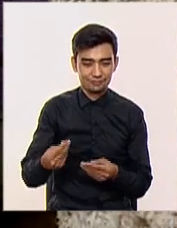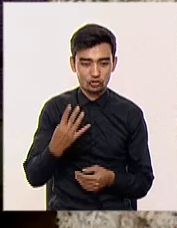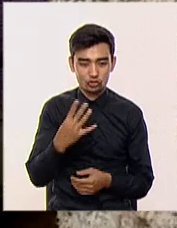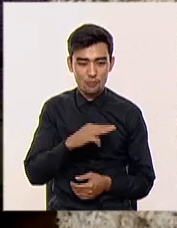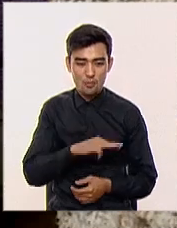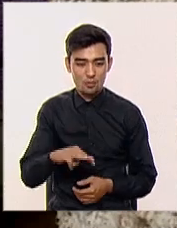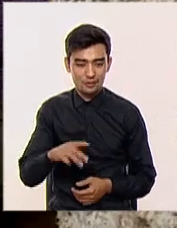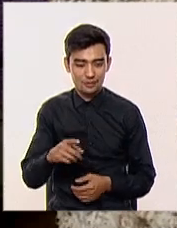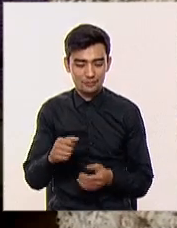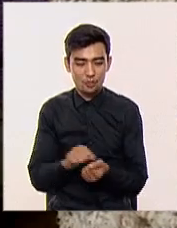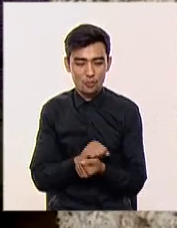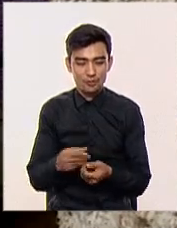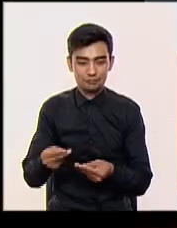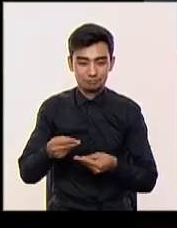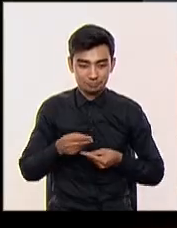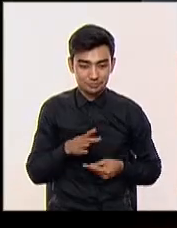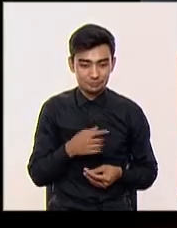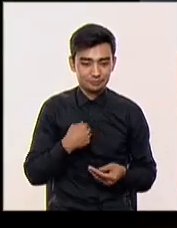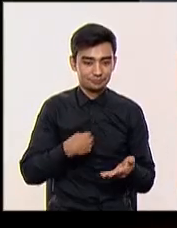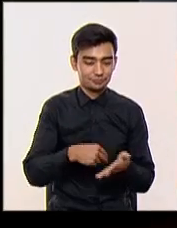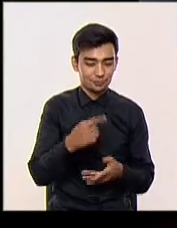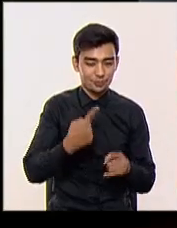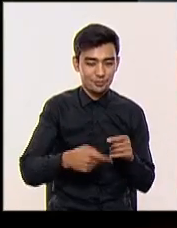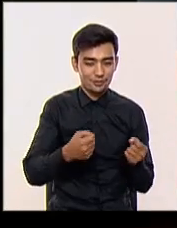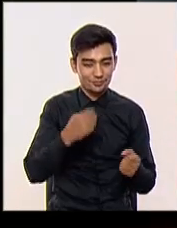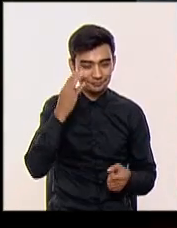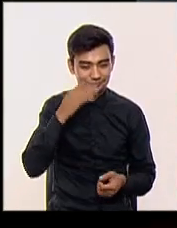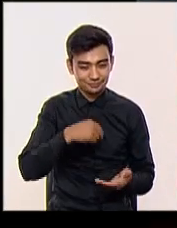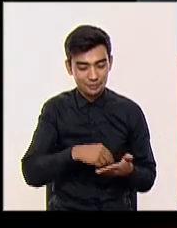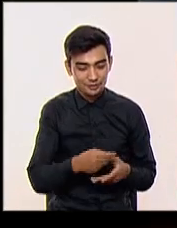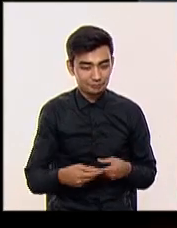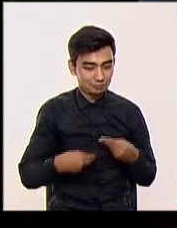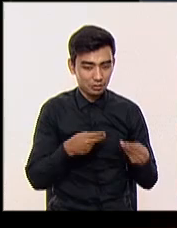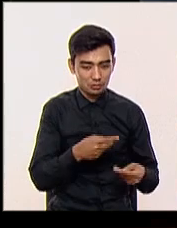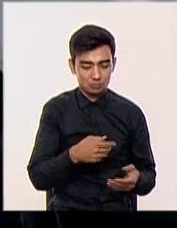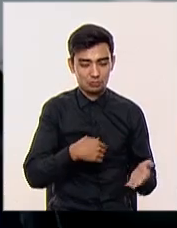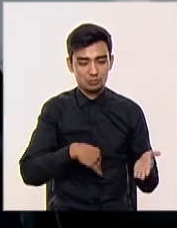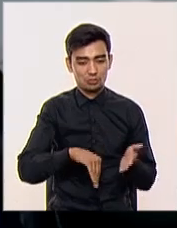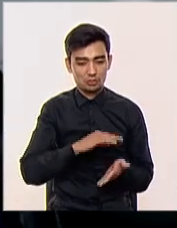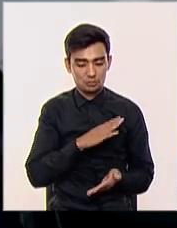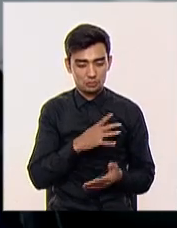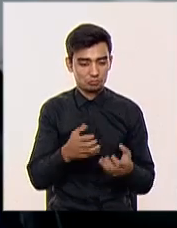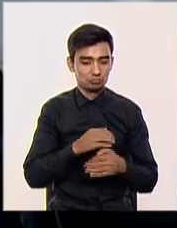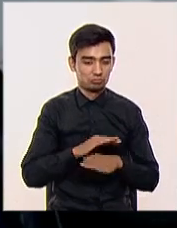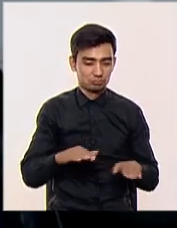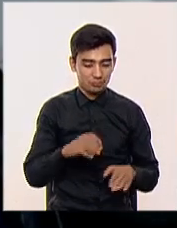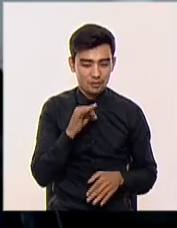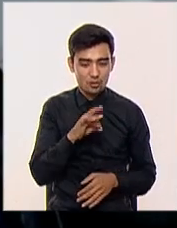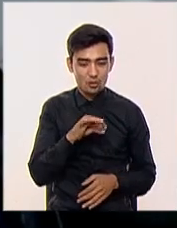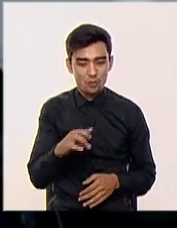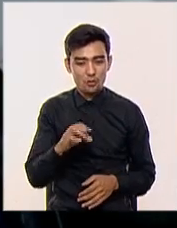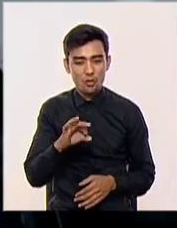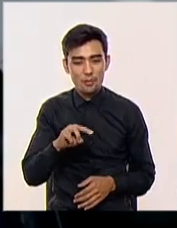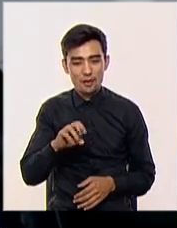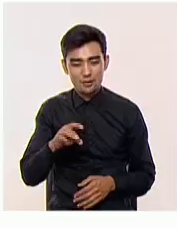миллиона тенге. Говорит, на эти средства хотел приобрести себе машину, но воспользоваться не смог. В автосалоне их не приняли, а оператор РОП,